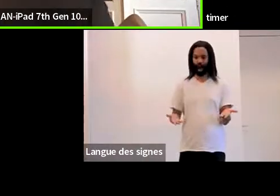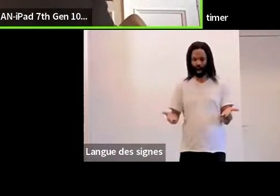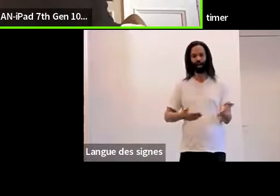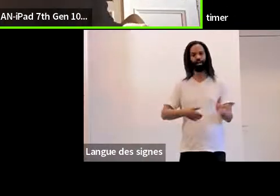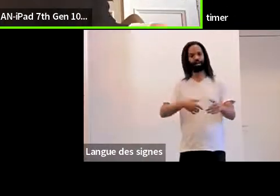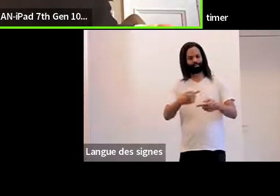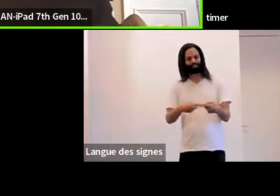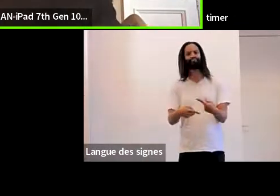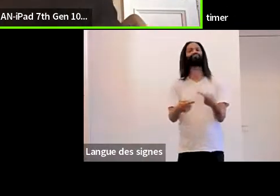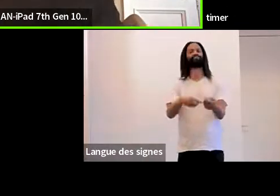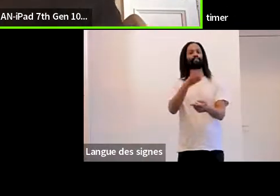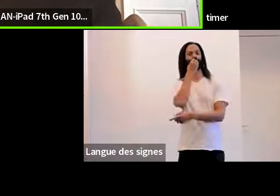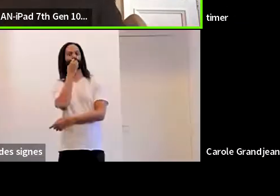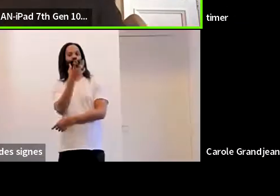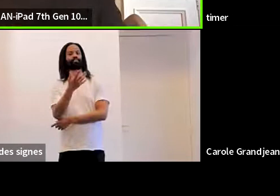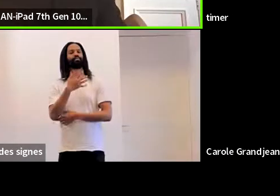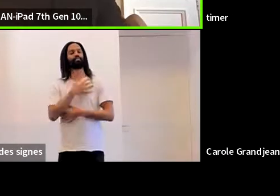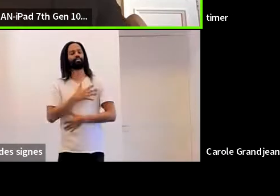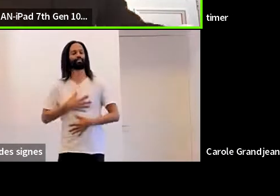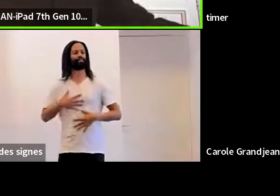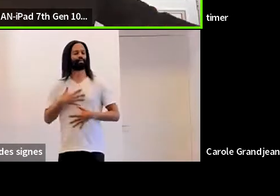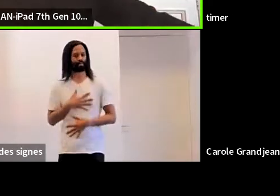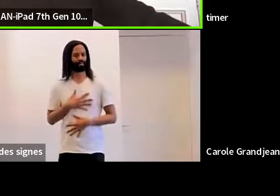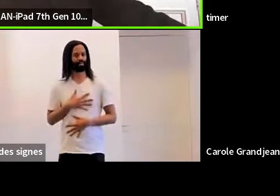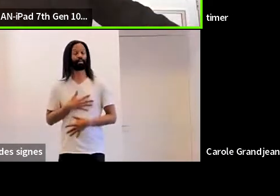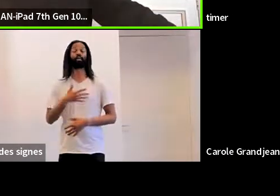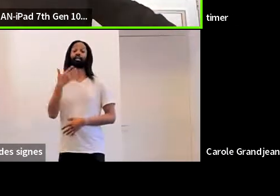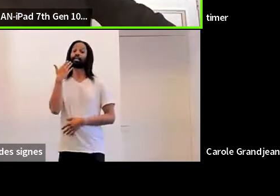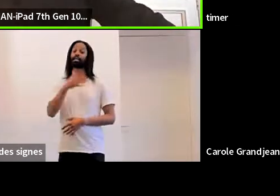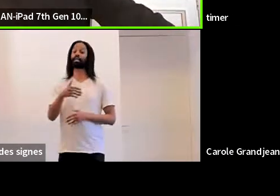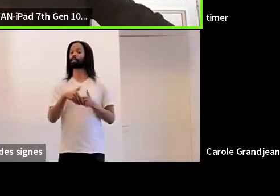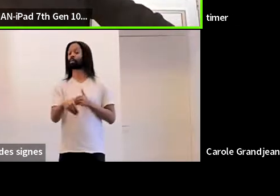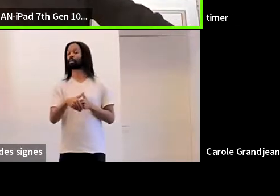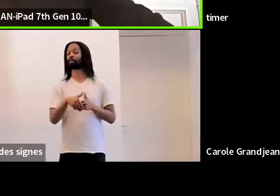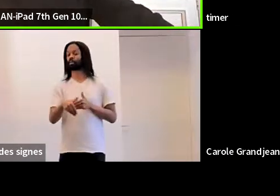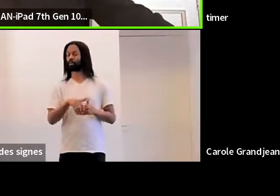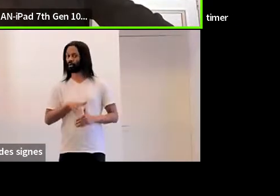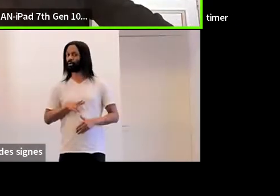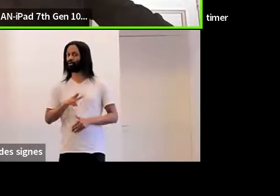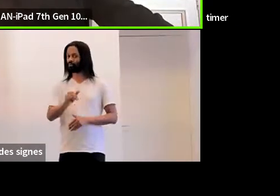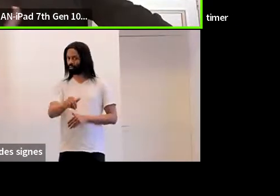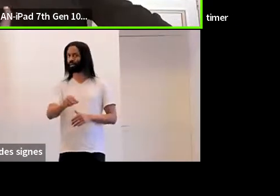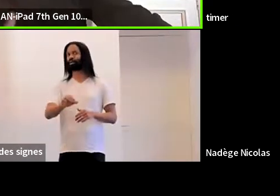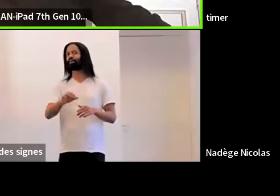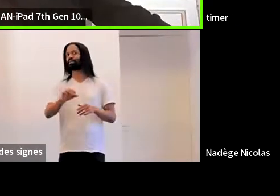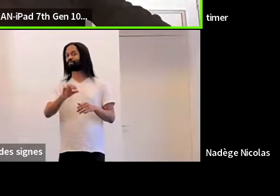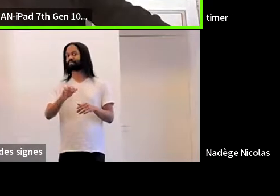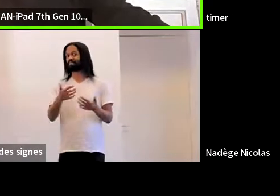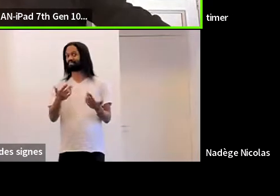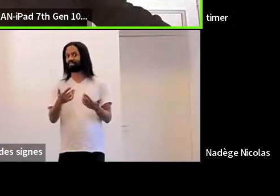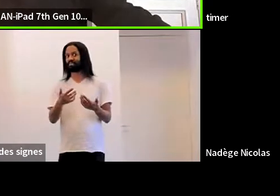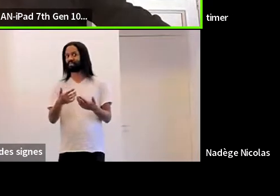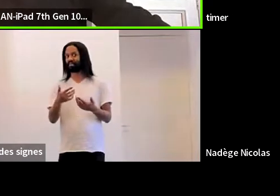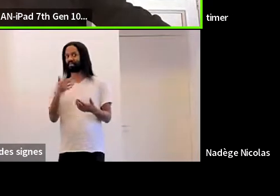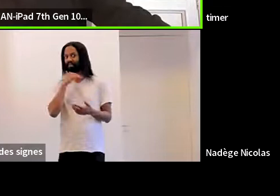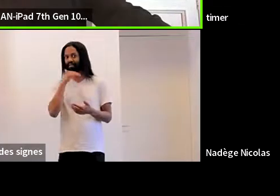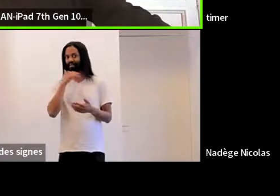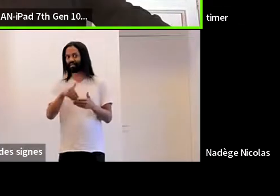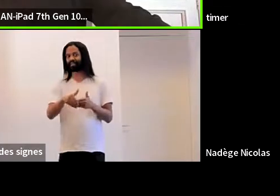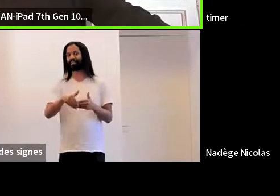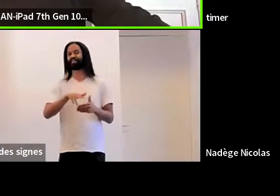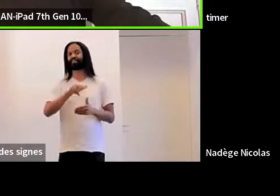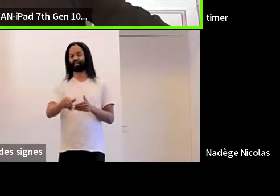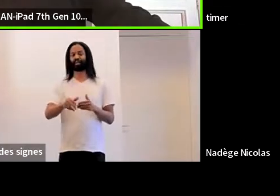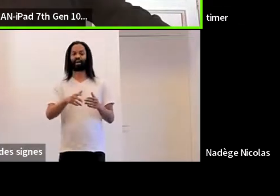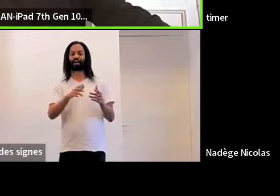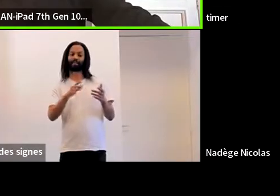opérationnel. Il recevra ses premiers usagers dans les prochaines heures. C'est dire si ce projet a été